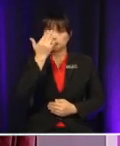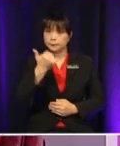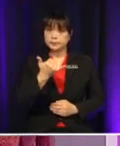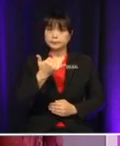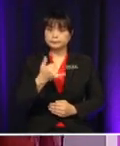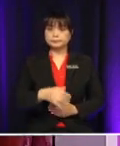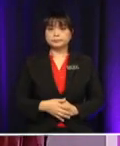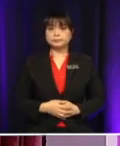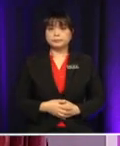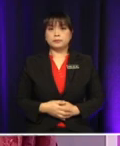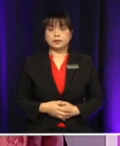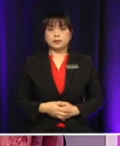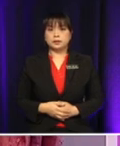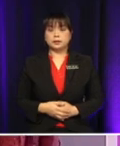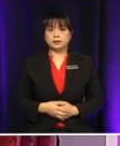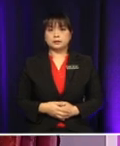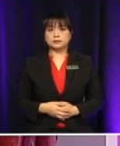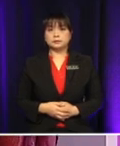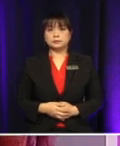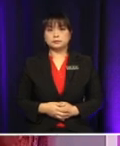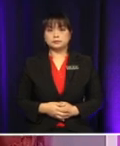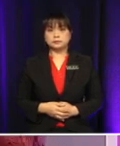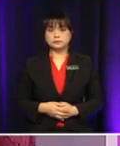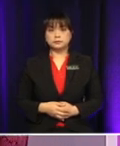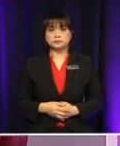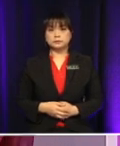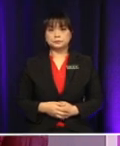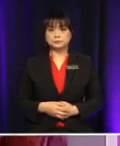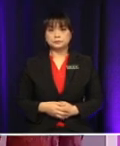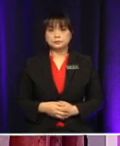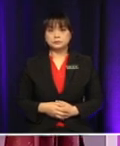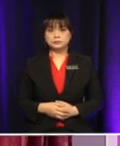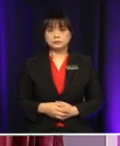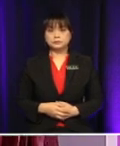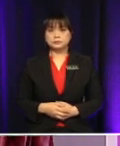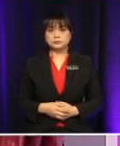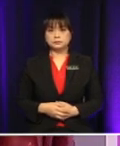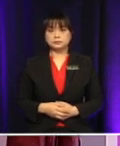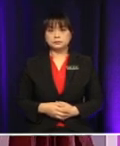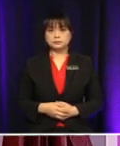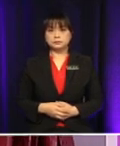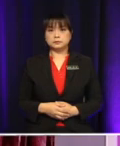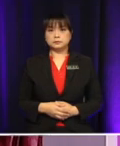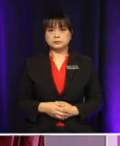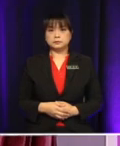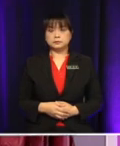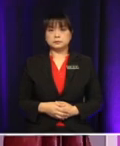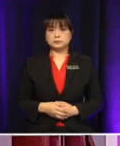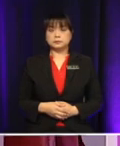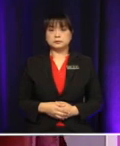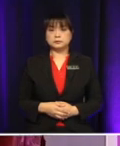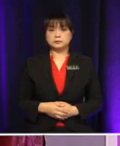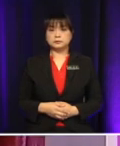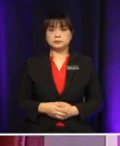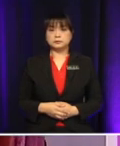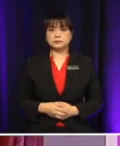jawaban mutasi kromosom di ini supaya kita tak perlu pergi kepada selain yang seterusnya yang sebelum itulah ya boleh menyebabkan